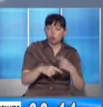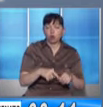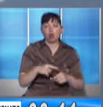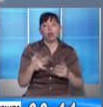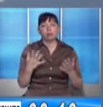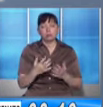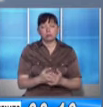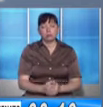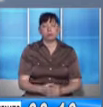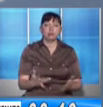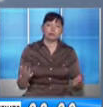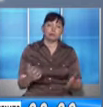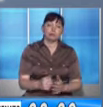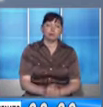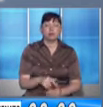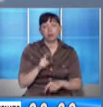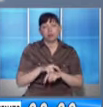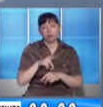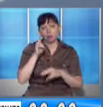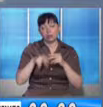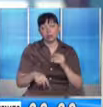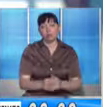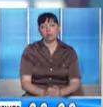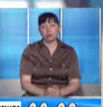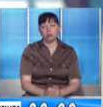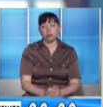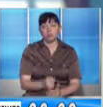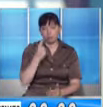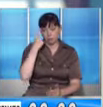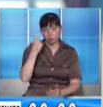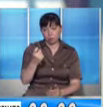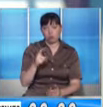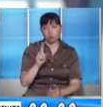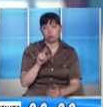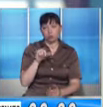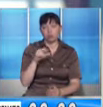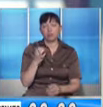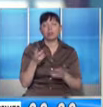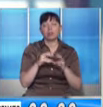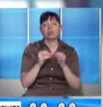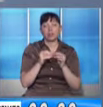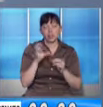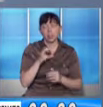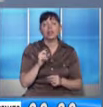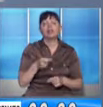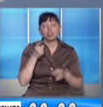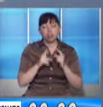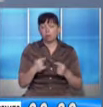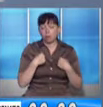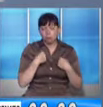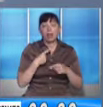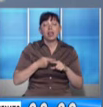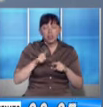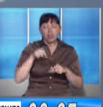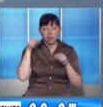de... A fost semnalul sonor care vă avertizează că mai aveți încă 10 și într-adevăr, noi suntem